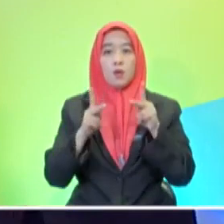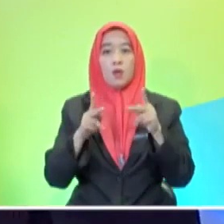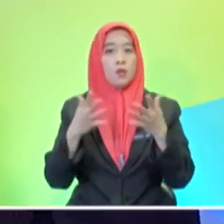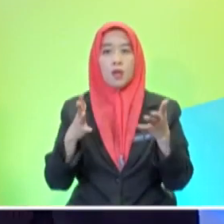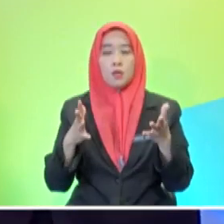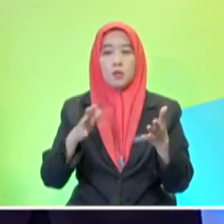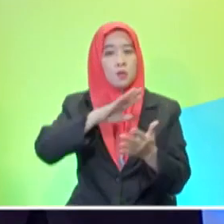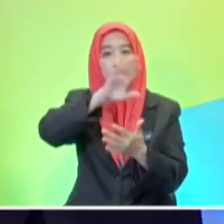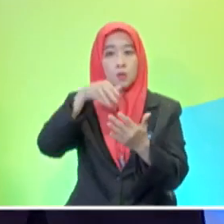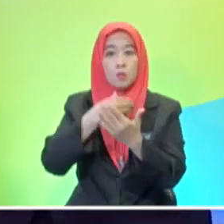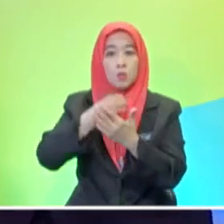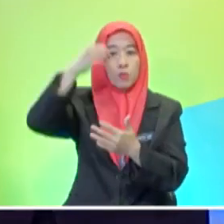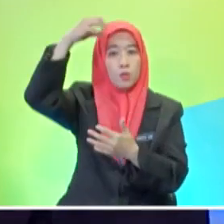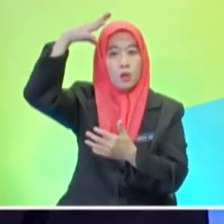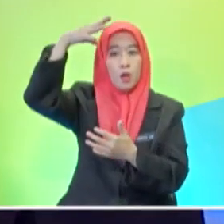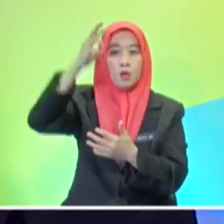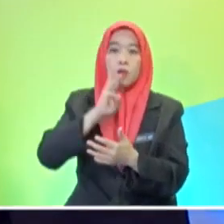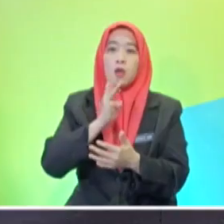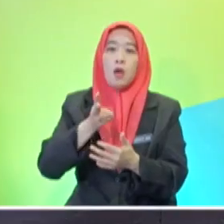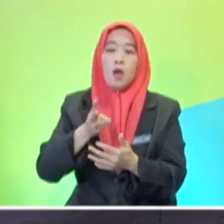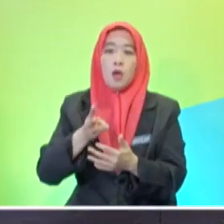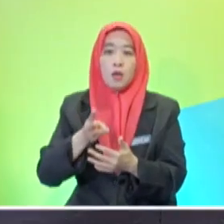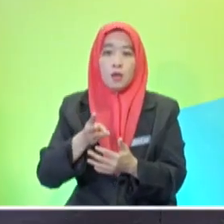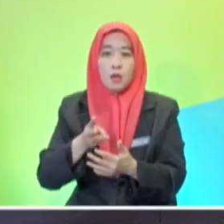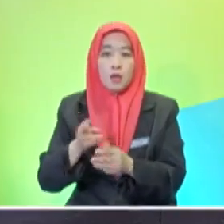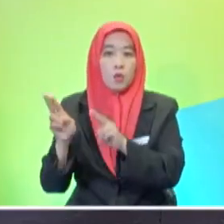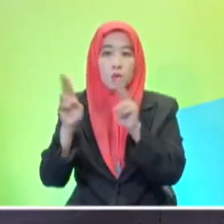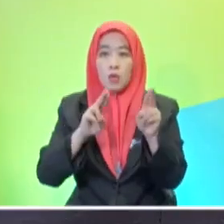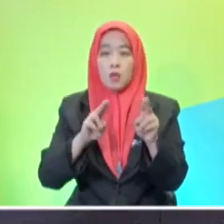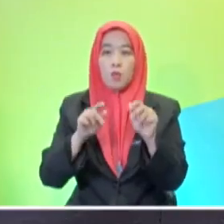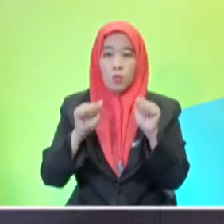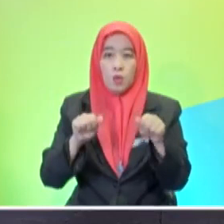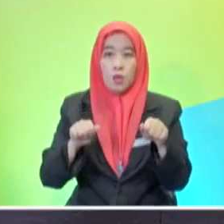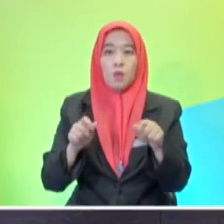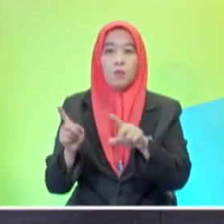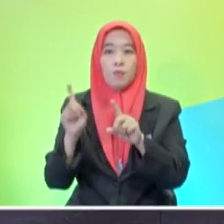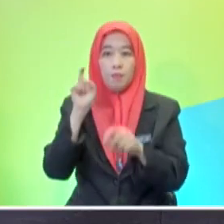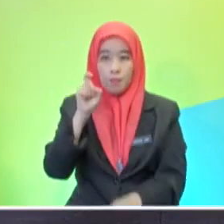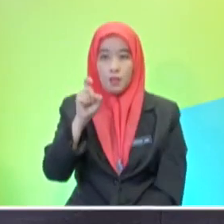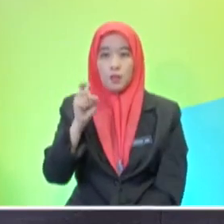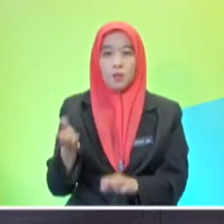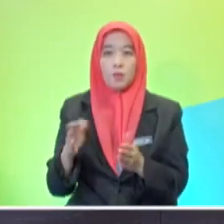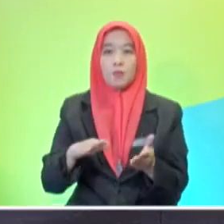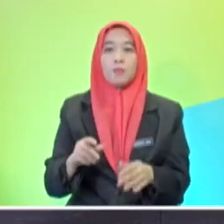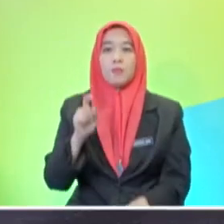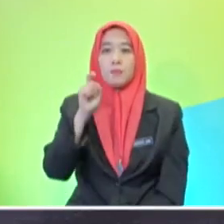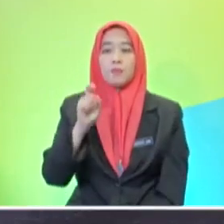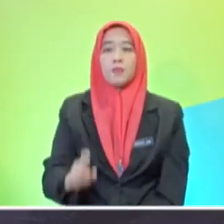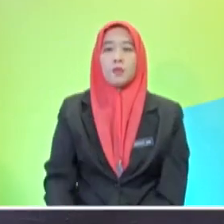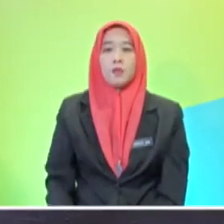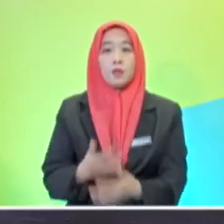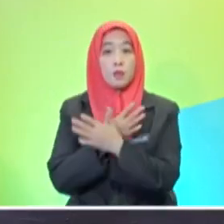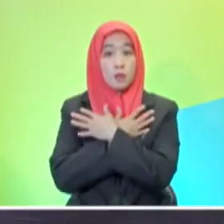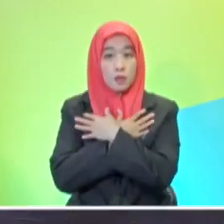dan dia akan mati. Ah, begitu murid-murid ya. Syafiqah. Okey, terima kasih cikgu. Baiklah cikgu, kita akan berehat sebentar.